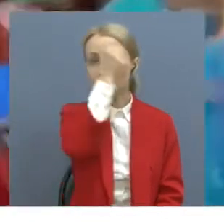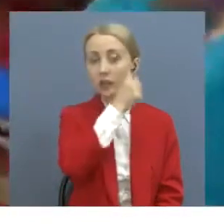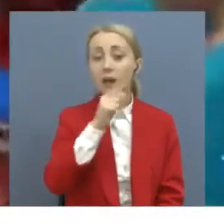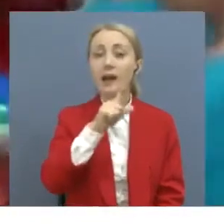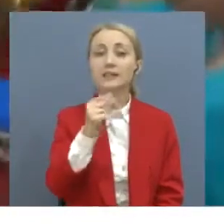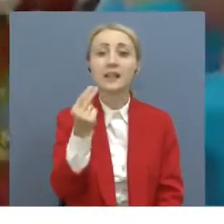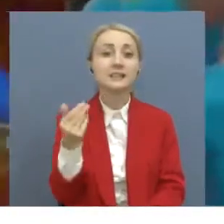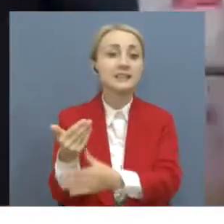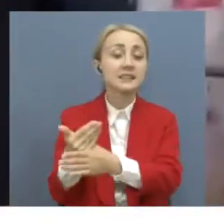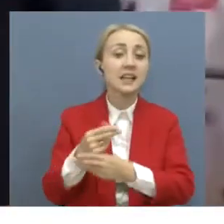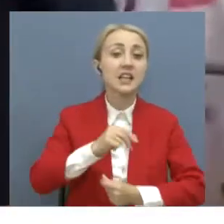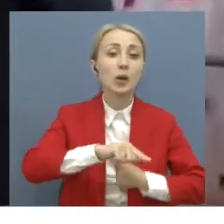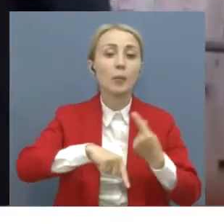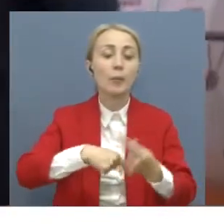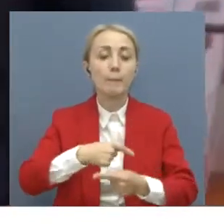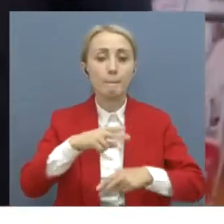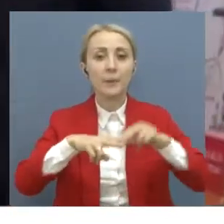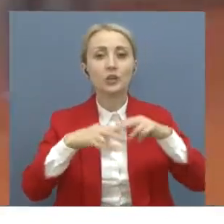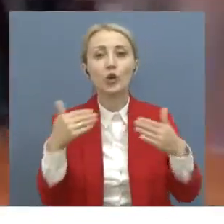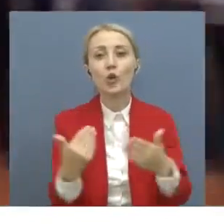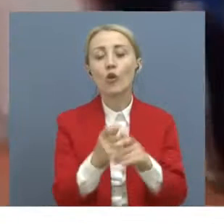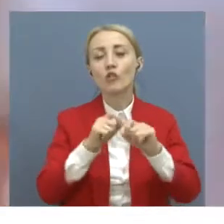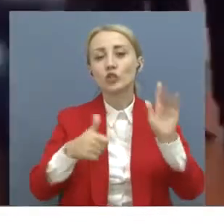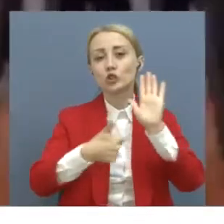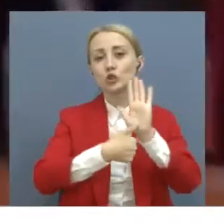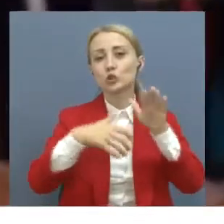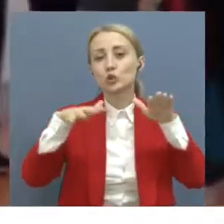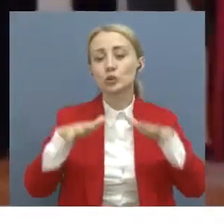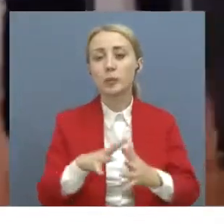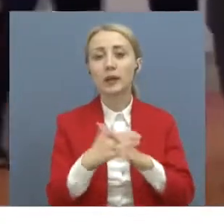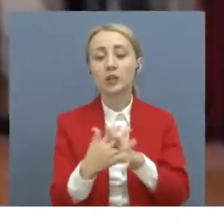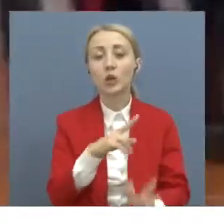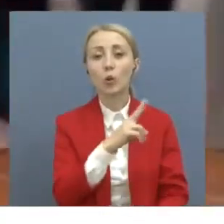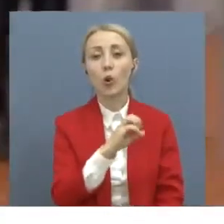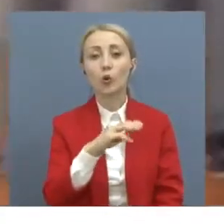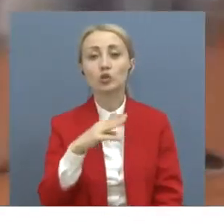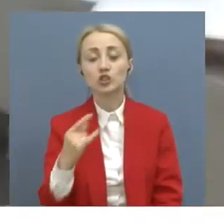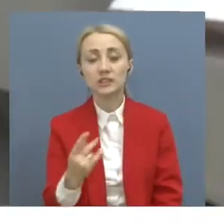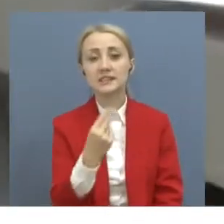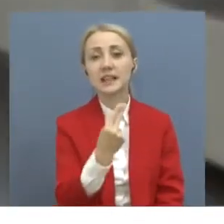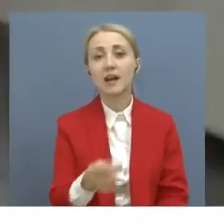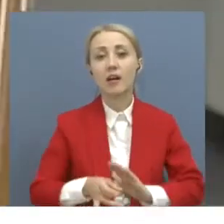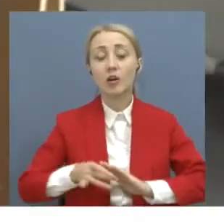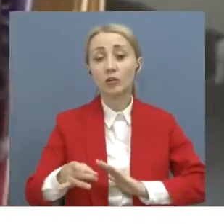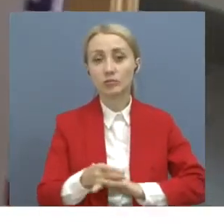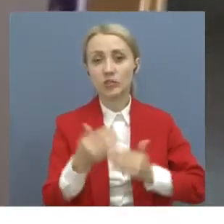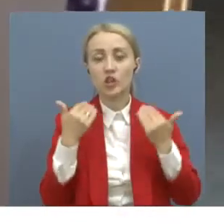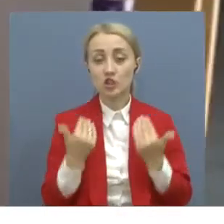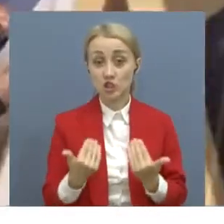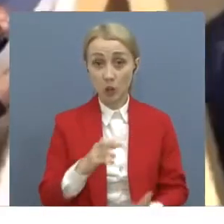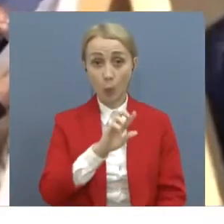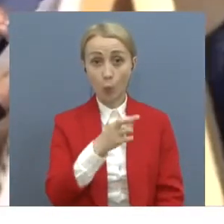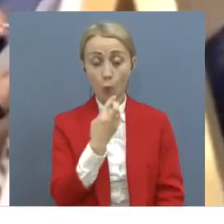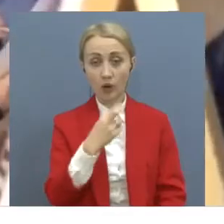есебінен Целиноград ауданына қарасты Қосшы ауылында 600 орындық жаңа мектеп бой көтерді. Бурабай ауданында да 200 орындық мектептің